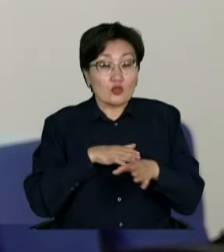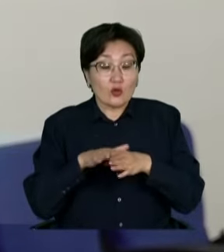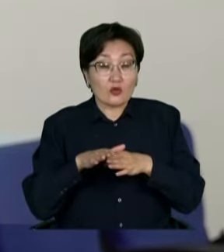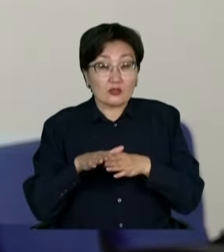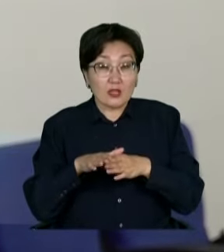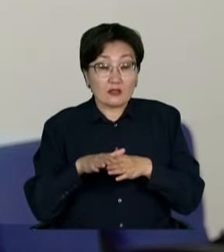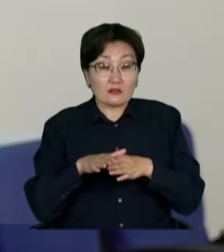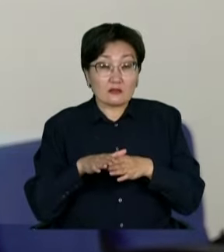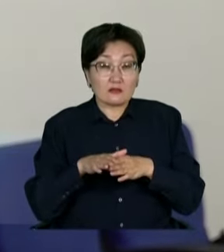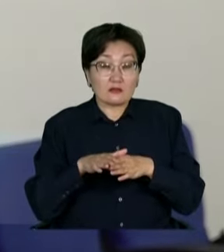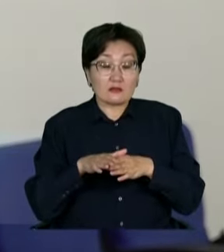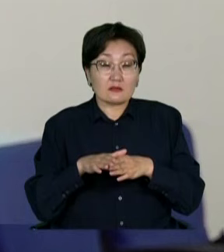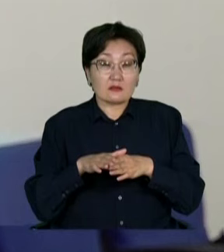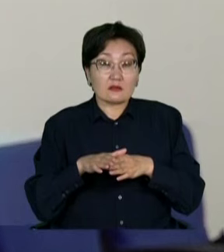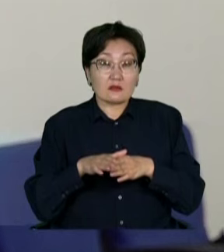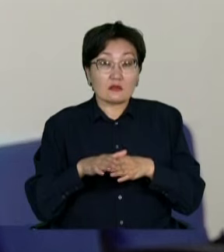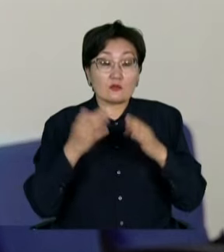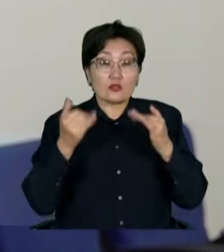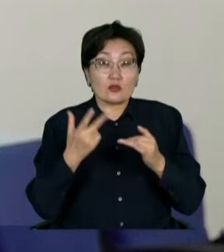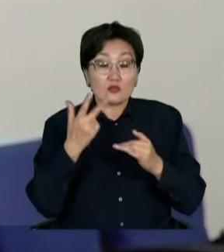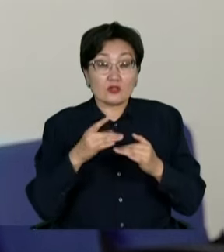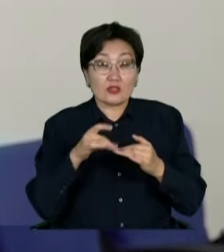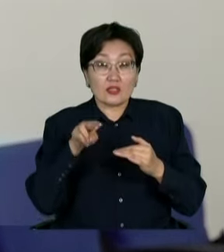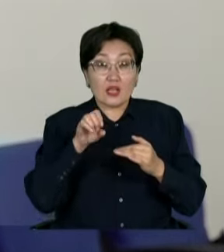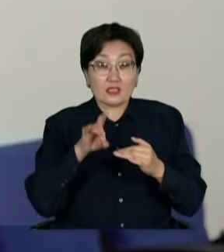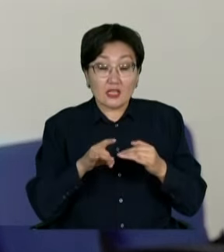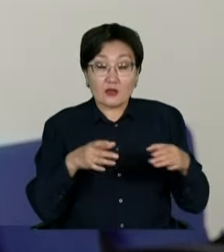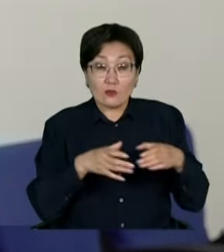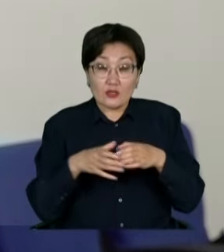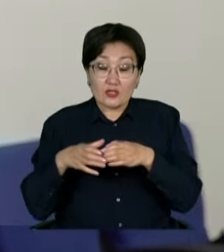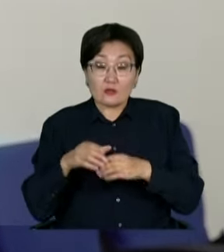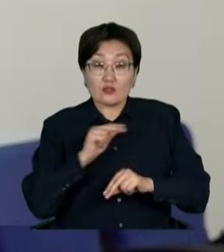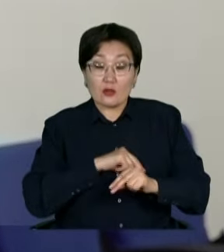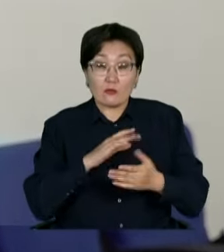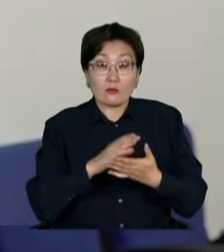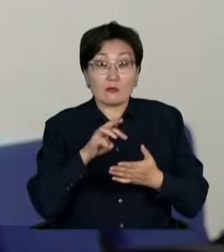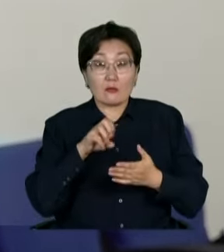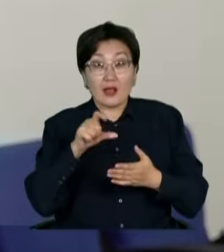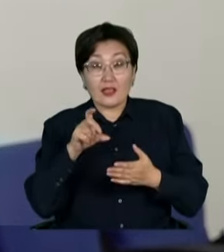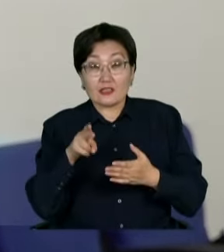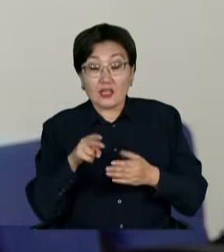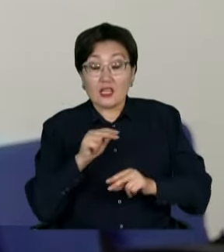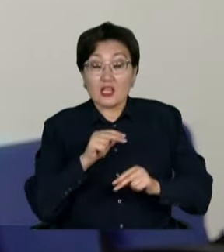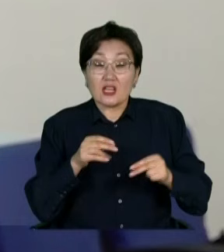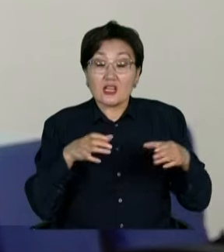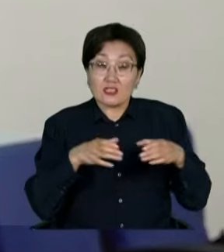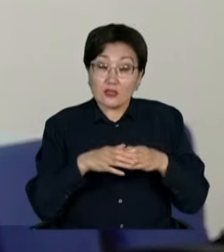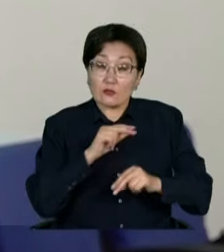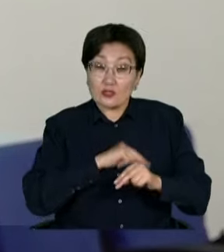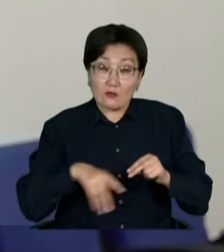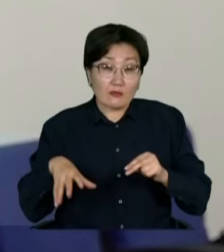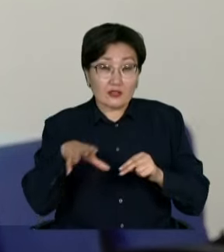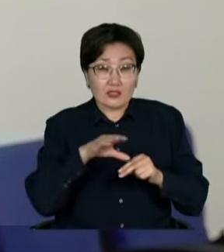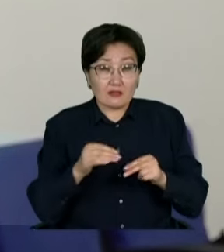кетейін. Енді мына 3 реактор істеп жатыр. Одан басқа маекте тағы бір реактор істеді, БН-350. Оның бәр